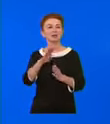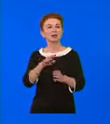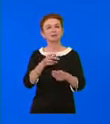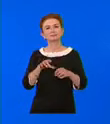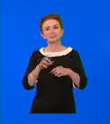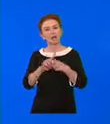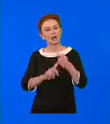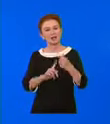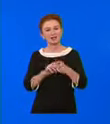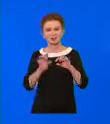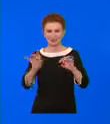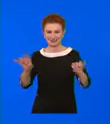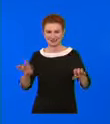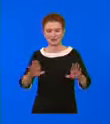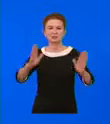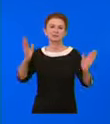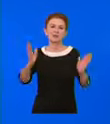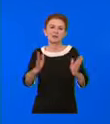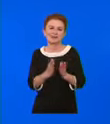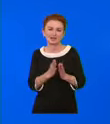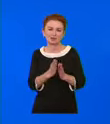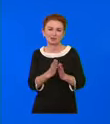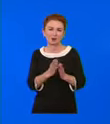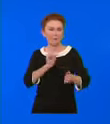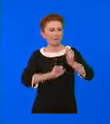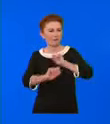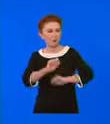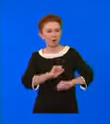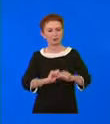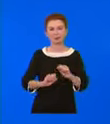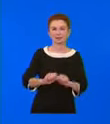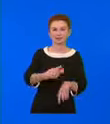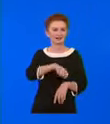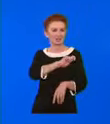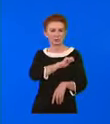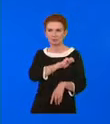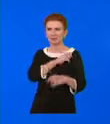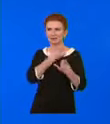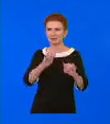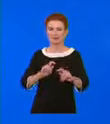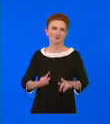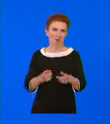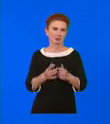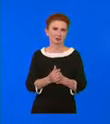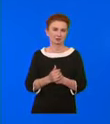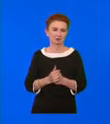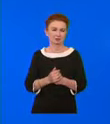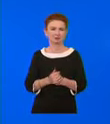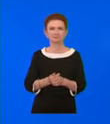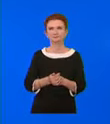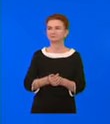Włochy, Austria, Hiszpania, czy mniejsze kraje jak Belgia,